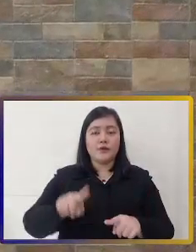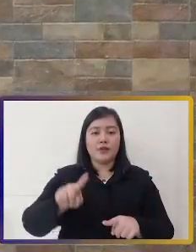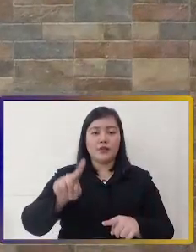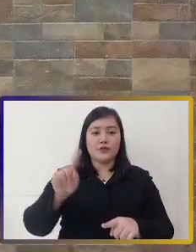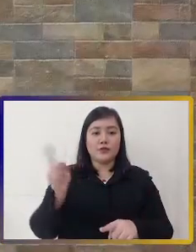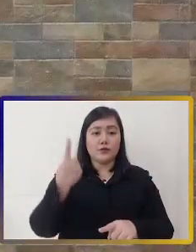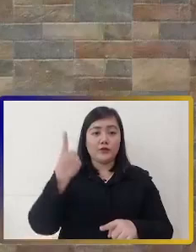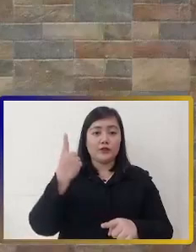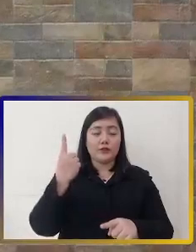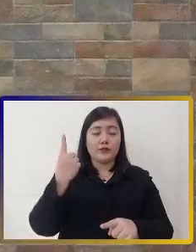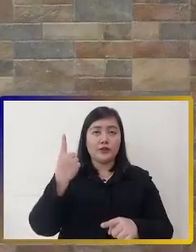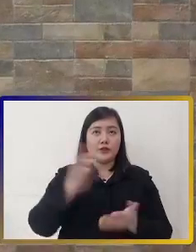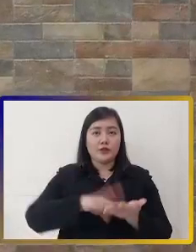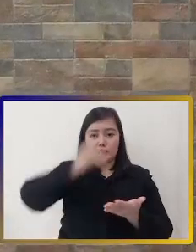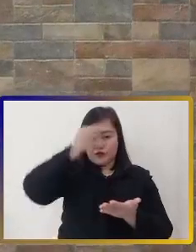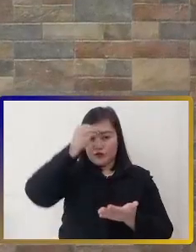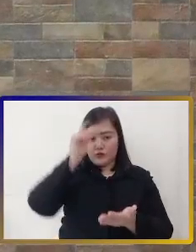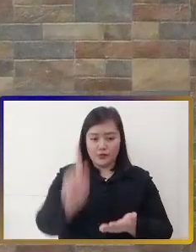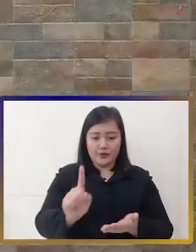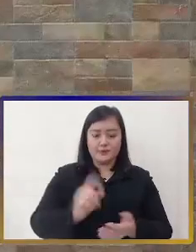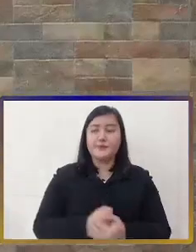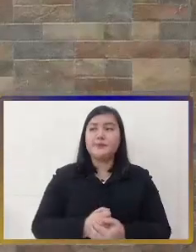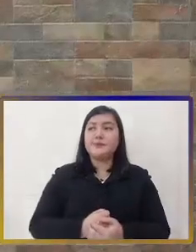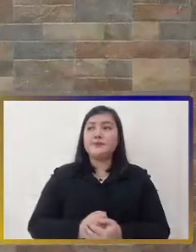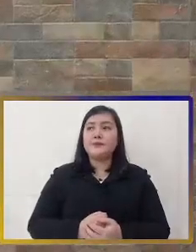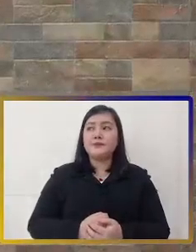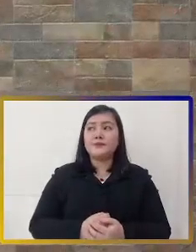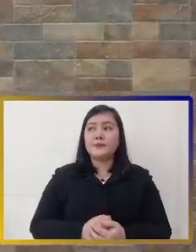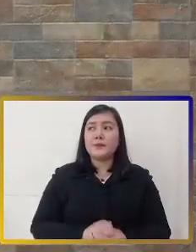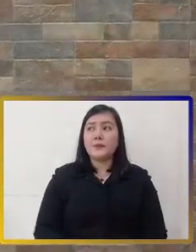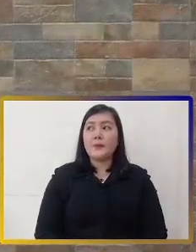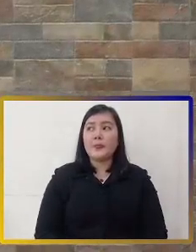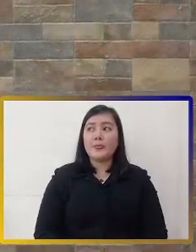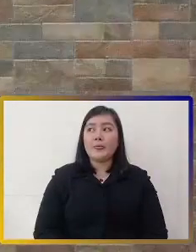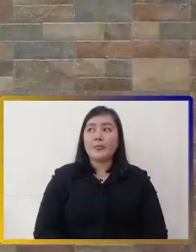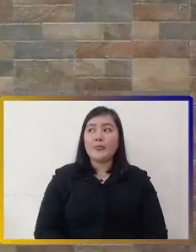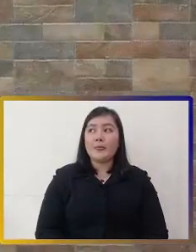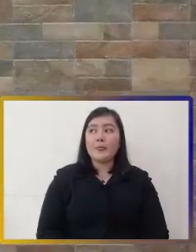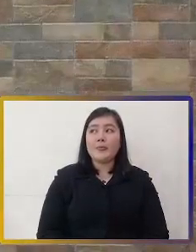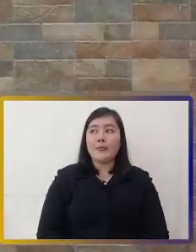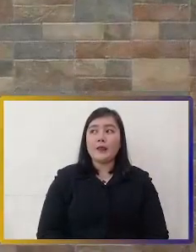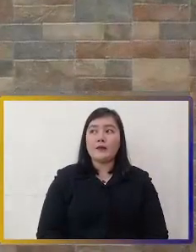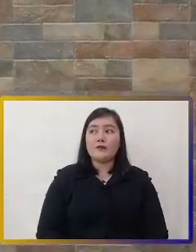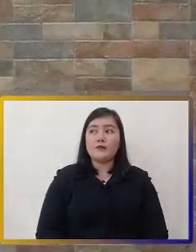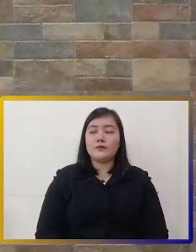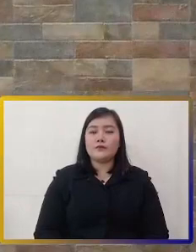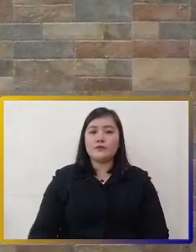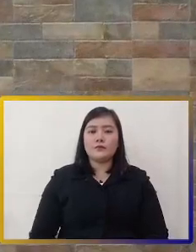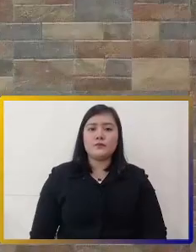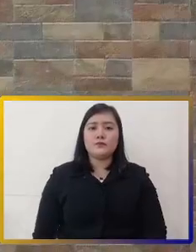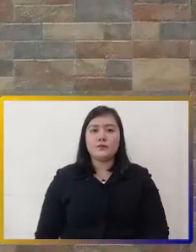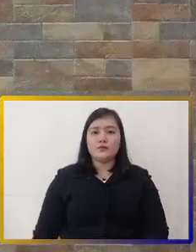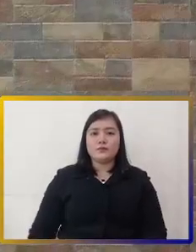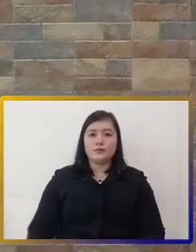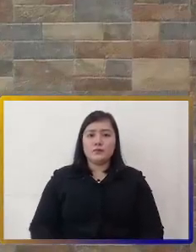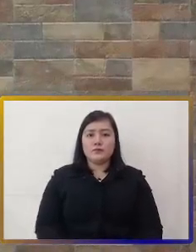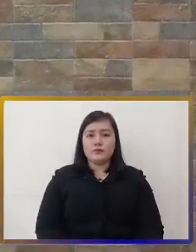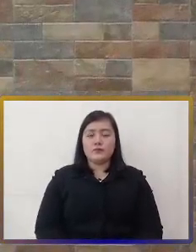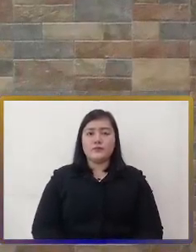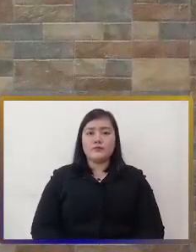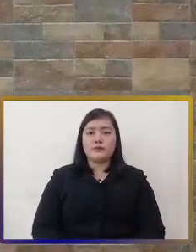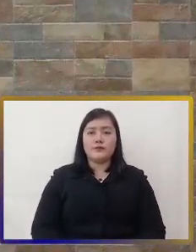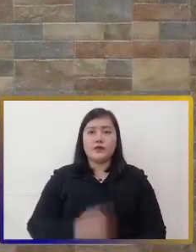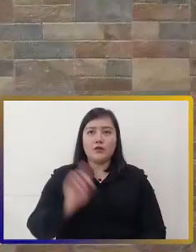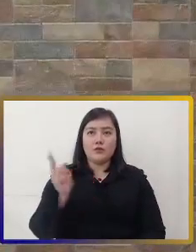natin uubusin lahat iyong dalawa po na yan. And the first thing na dapat po